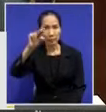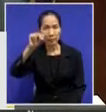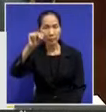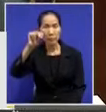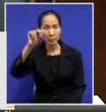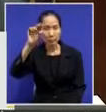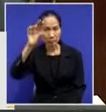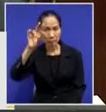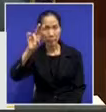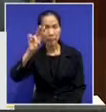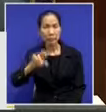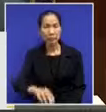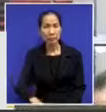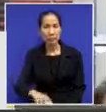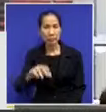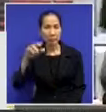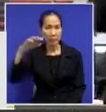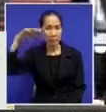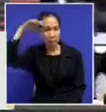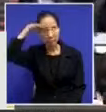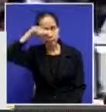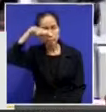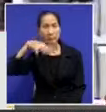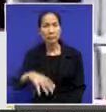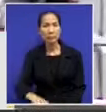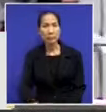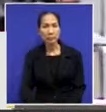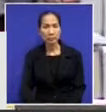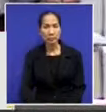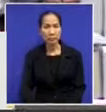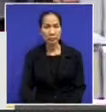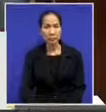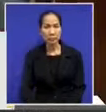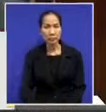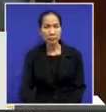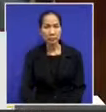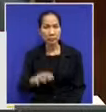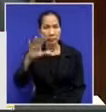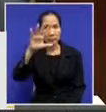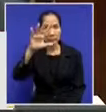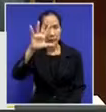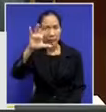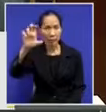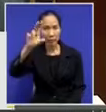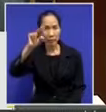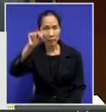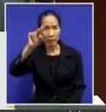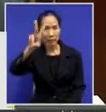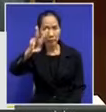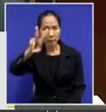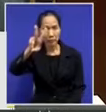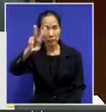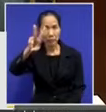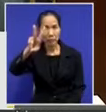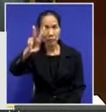531นายศักดาคงเพชร นายธนาธรจึงรุ่งเรืองกิจครับ 532นายศักชัย